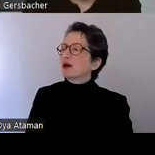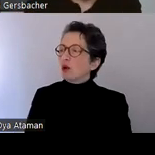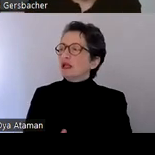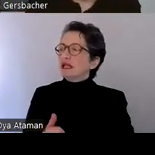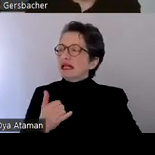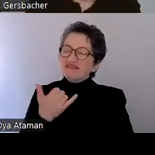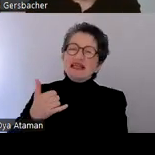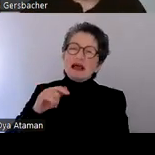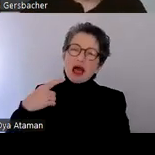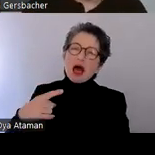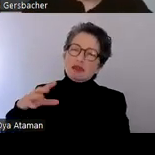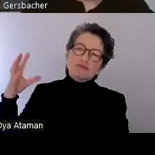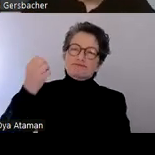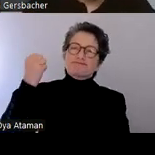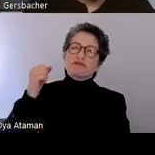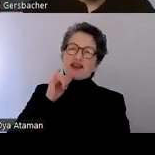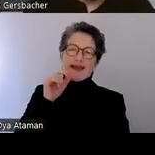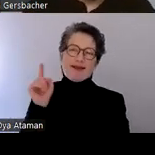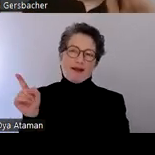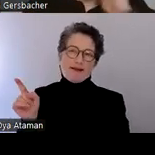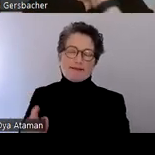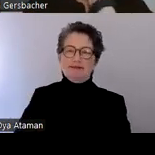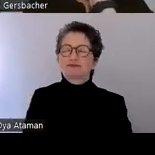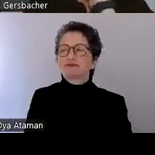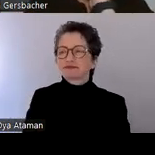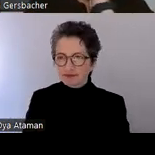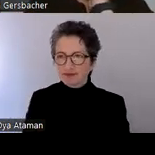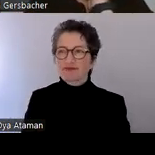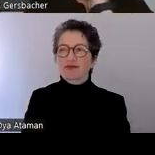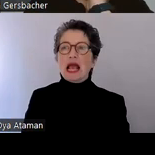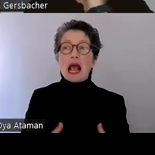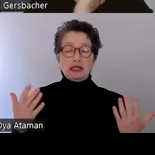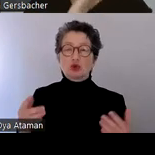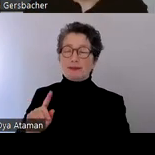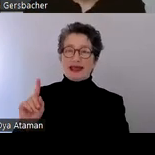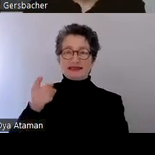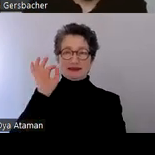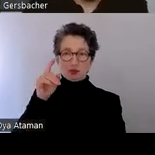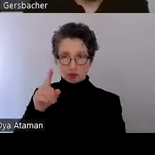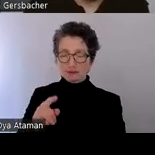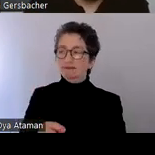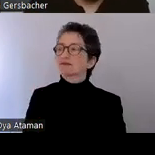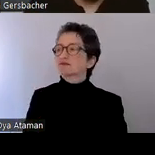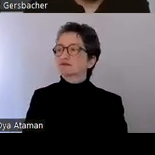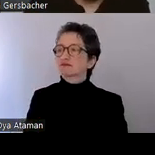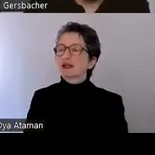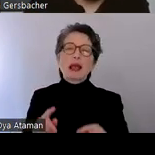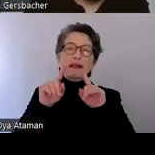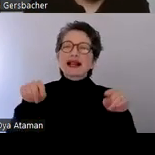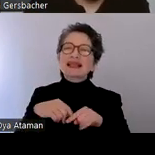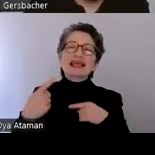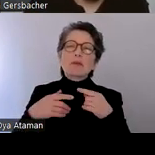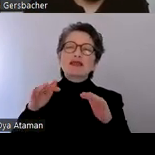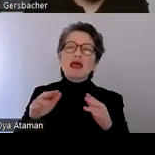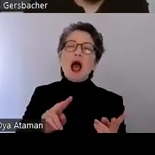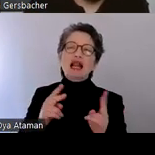das dann erkennen, was hier der Fall ist? Also der erste Punkt eben ist, dass Bilder einen Alternativtext haben. Dieser darf auch leer